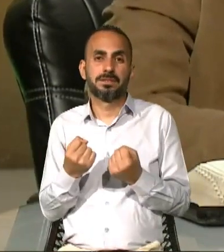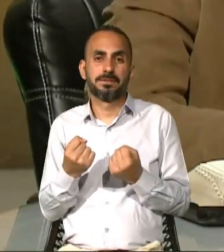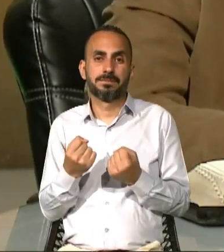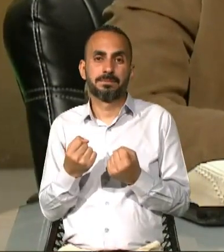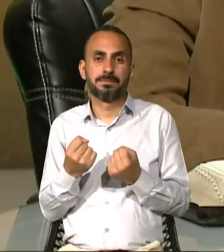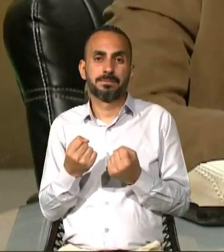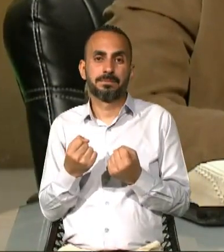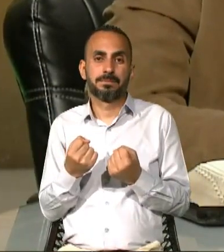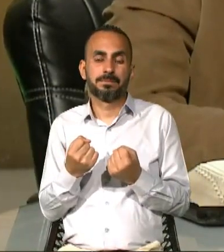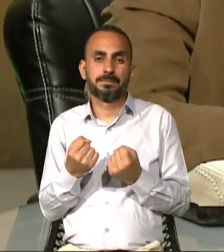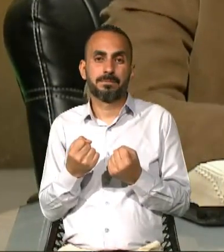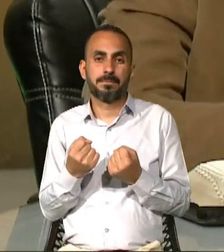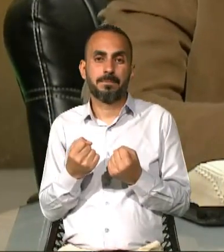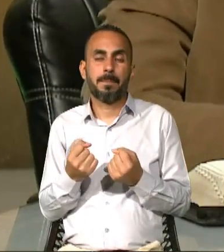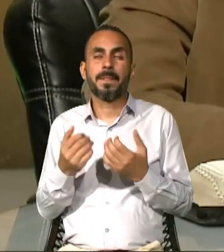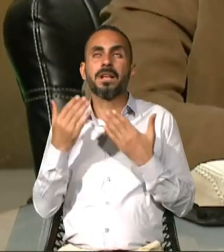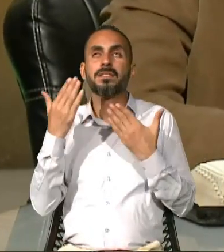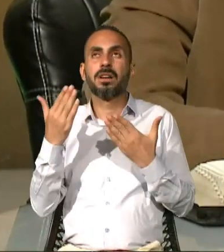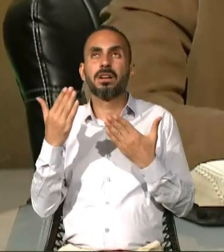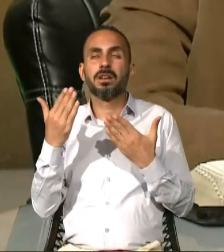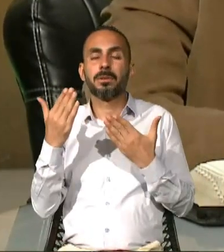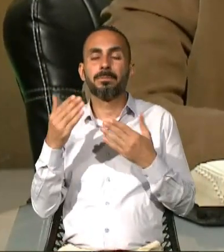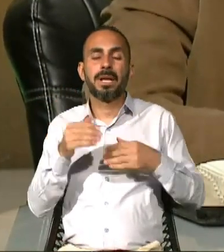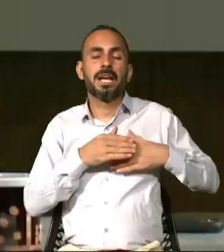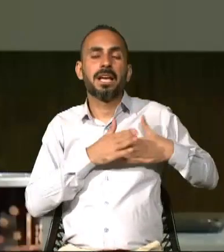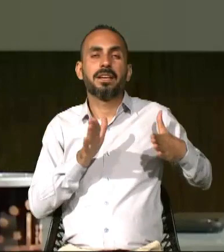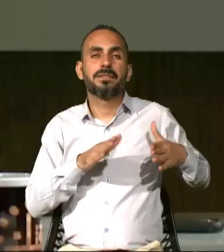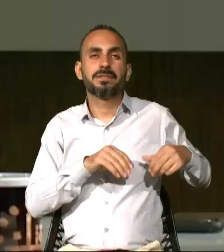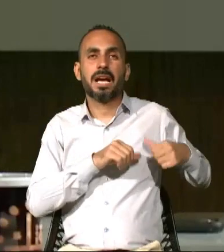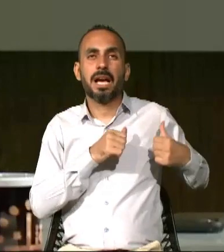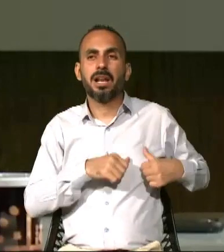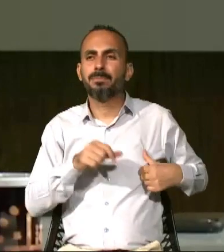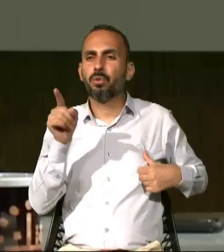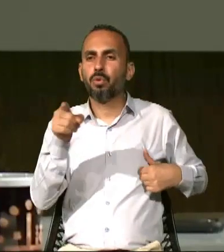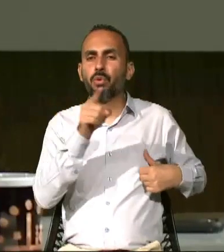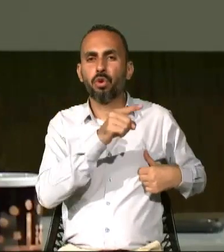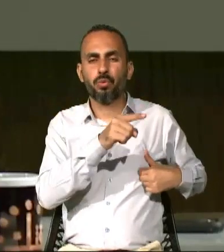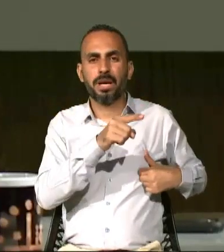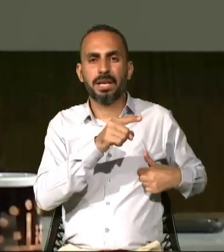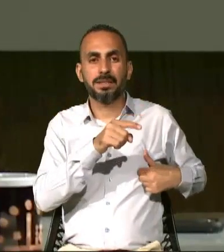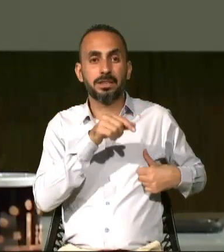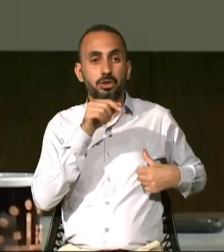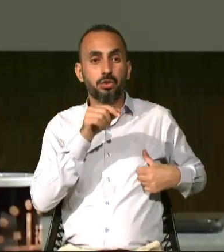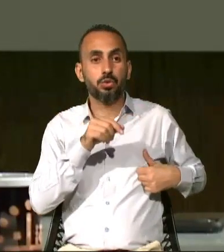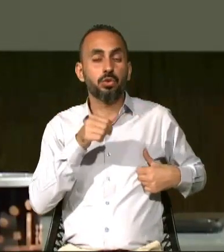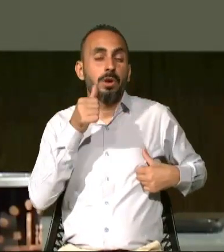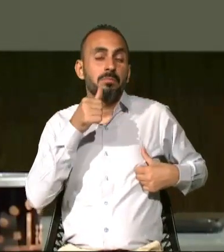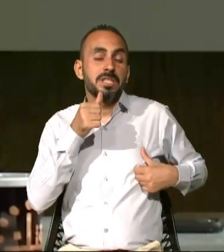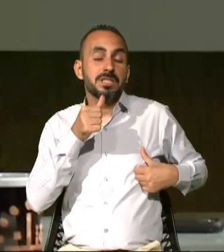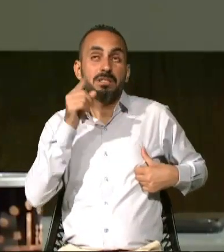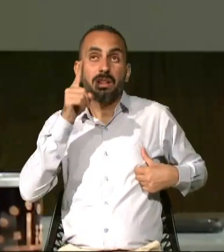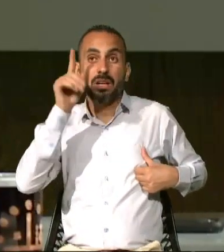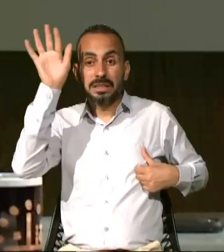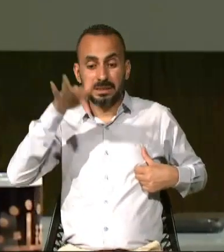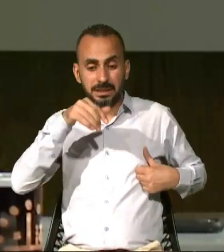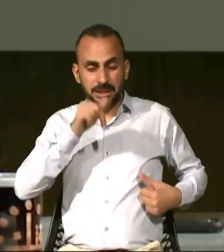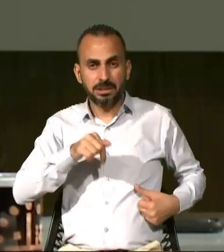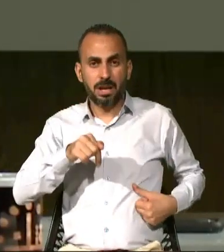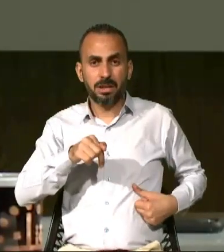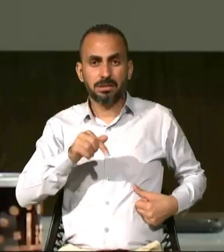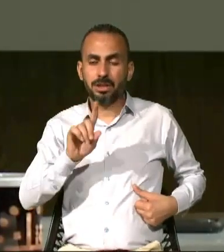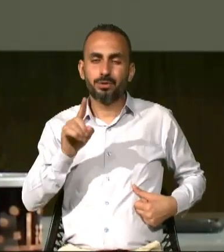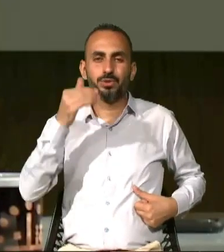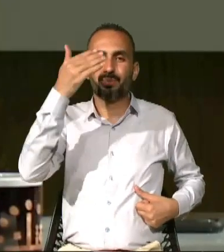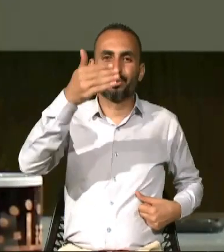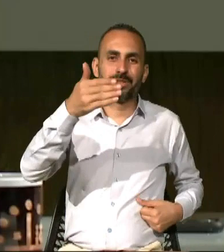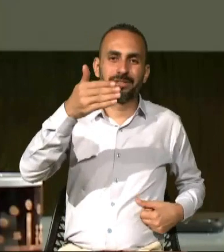مستعد يا رب يفتح قلبه. امين يا رب. مستعد النهارده قبل بكره. امين امين. وفعلا يضمنها. انت تعرف منين